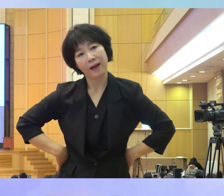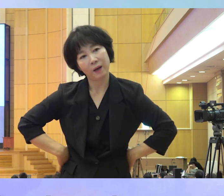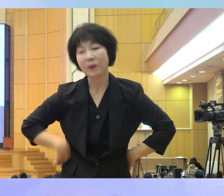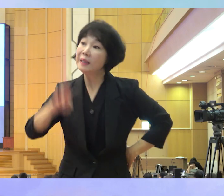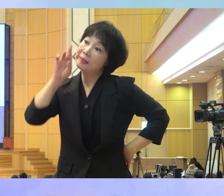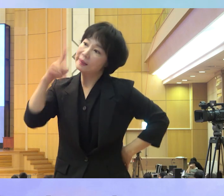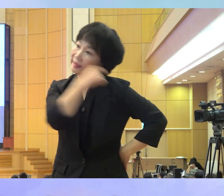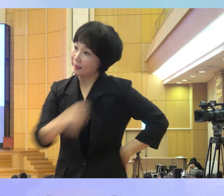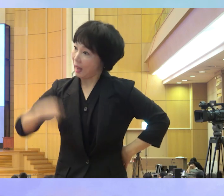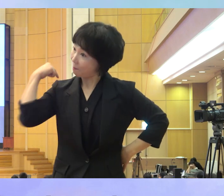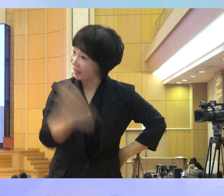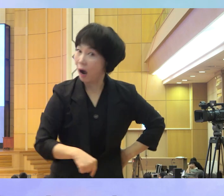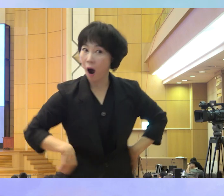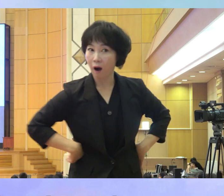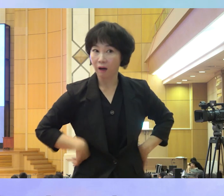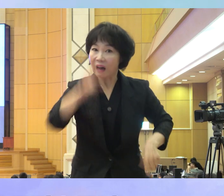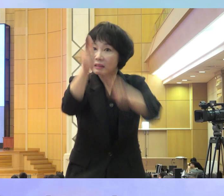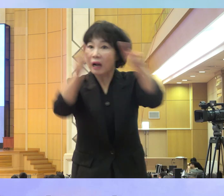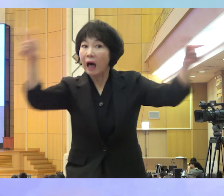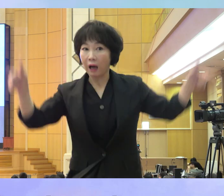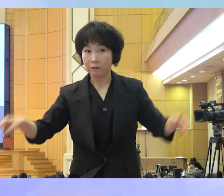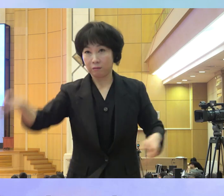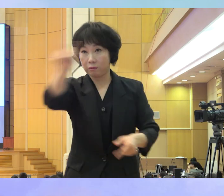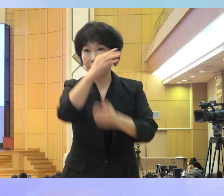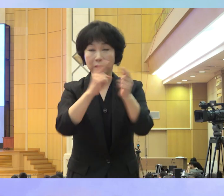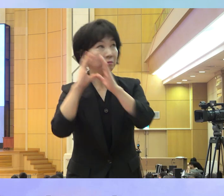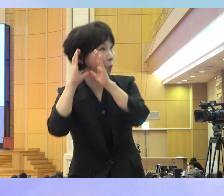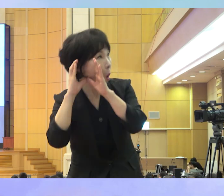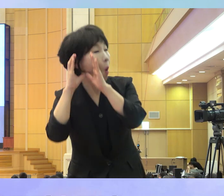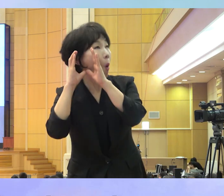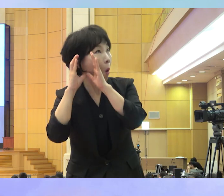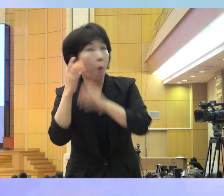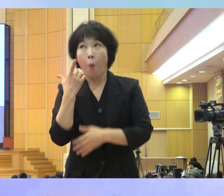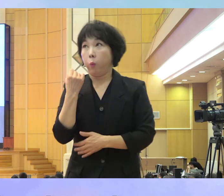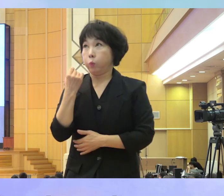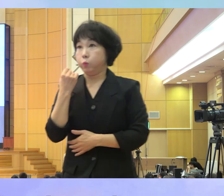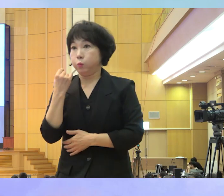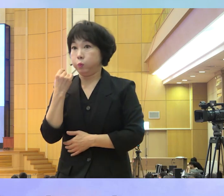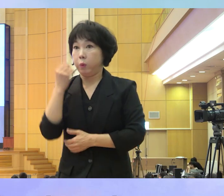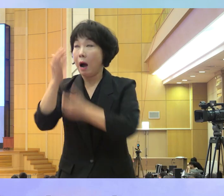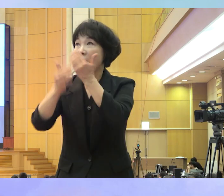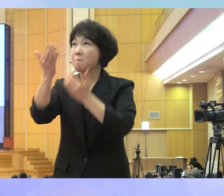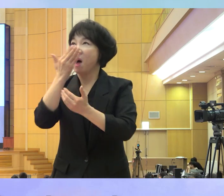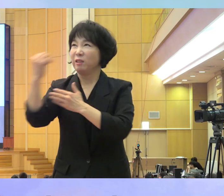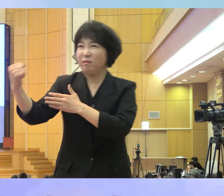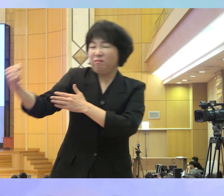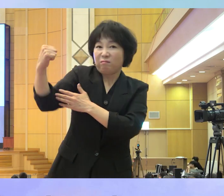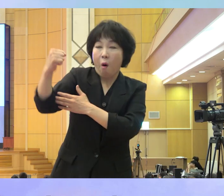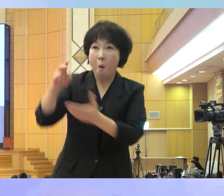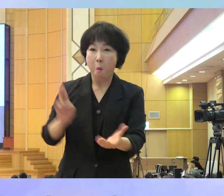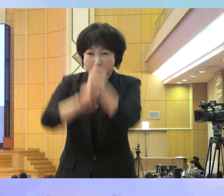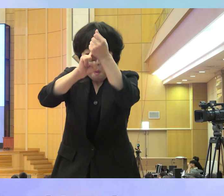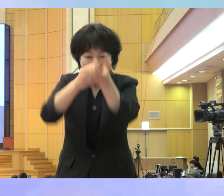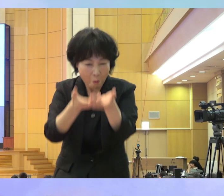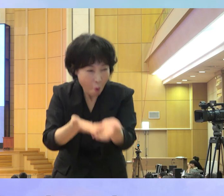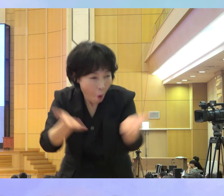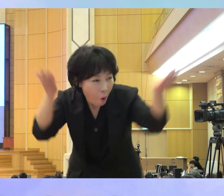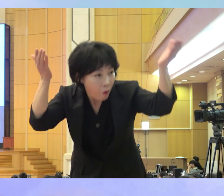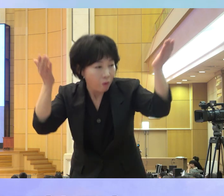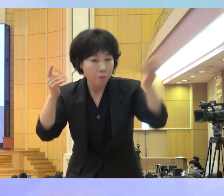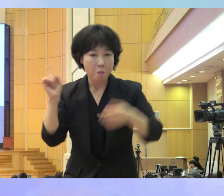여러분들은 말씀을 들으면서 하나님이 역사하신 어떤 기적을